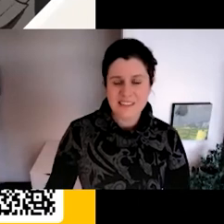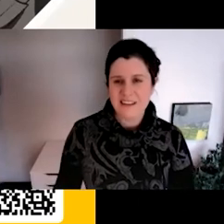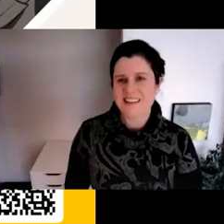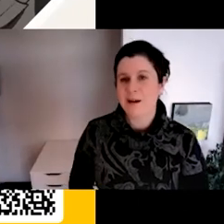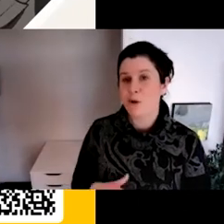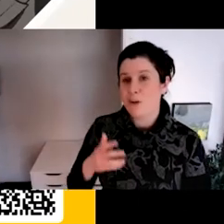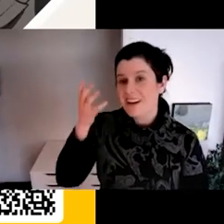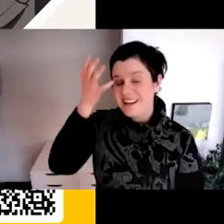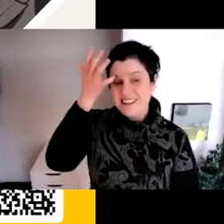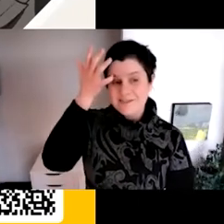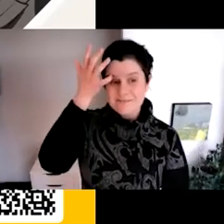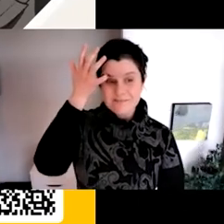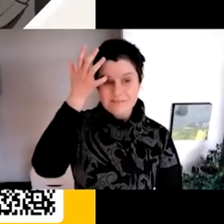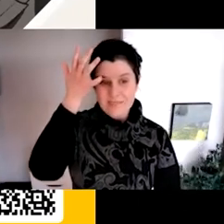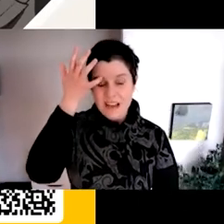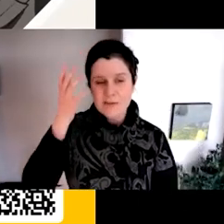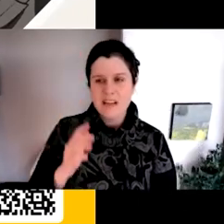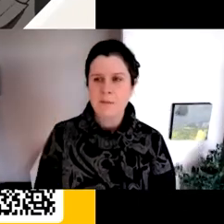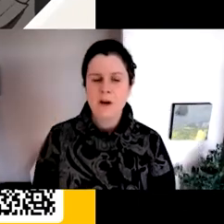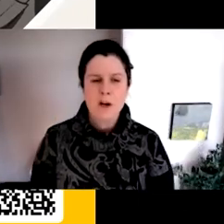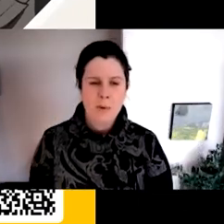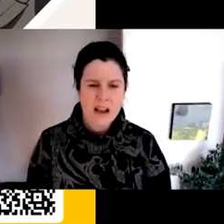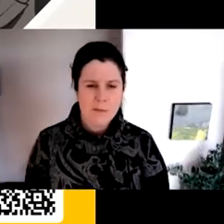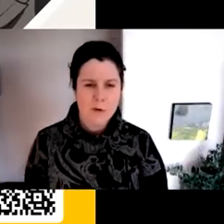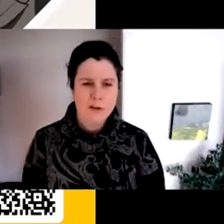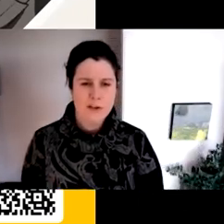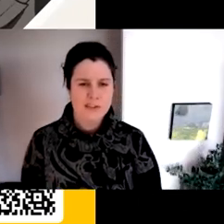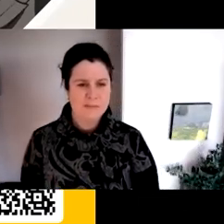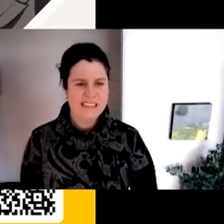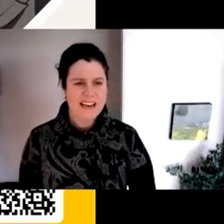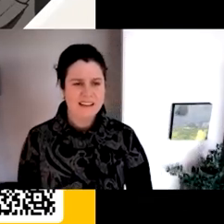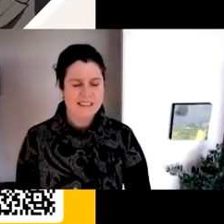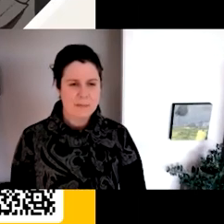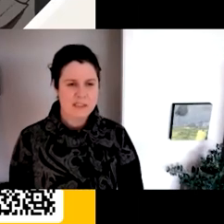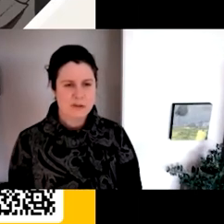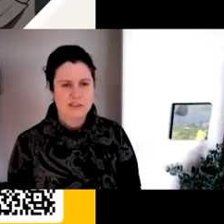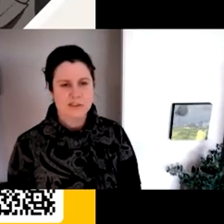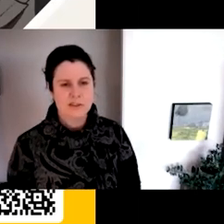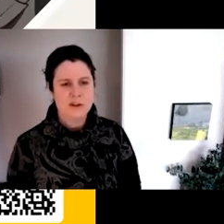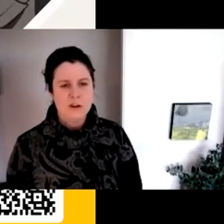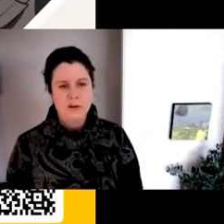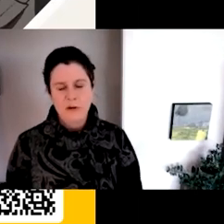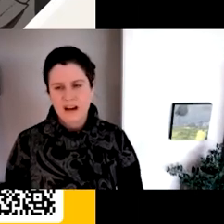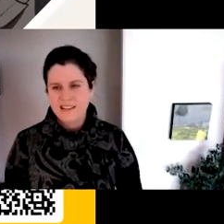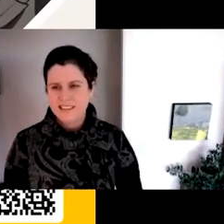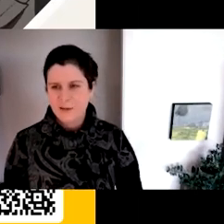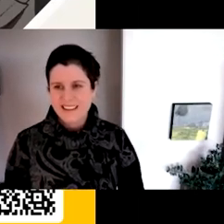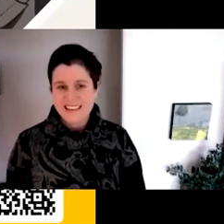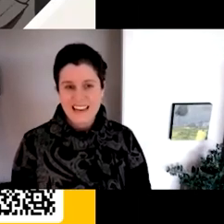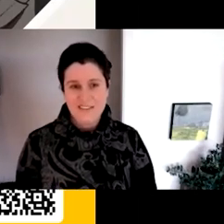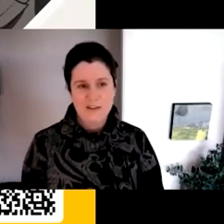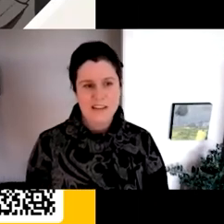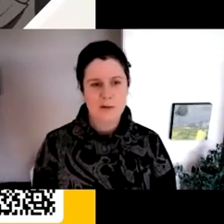inclusive et équitable qu'on a créé à l'UQAM le programme cours de deuxième cycle handicap et sourditude droit et